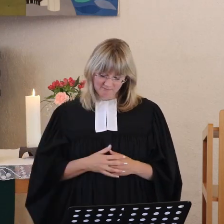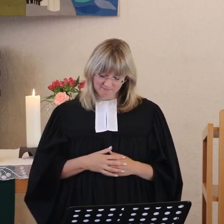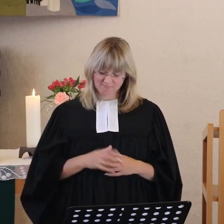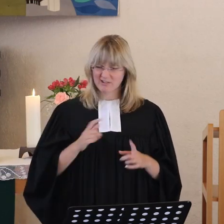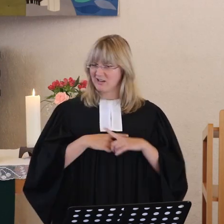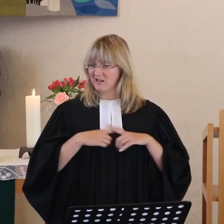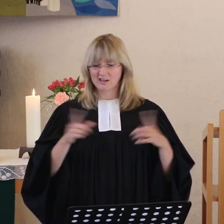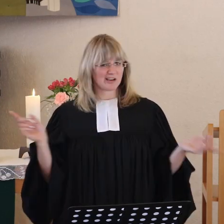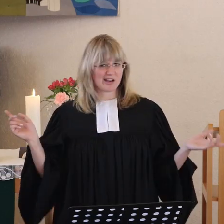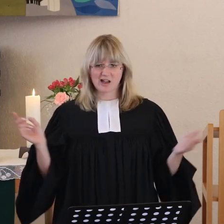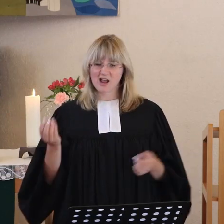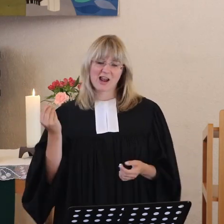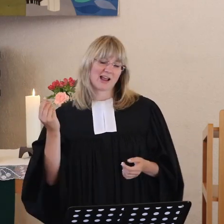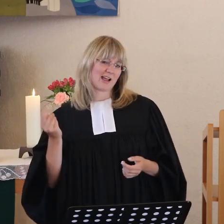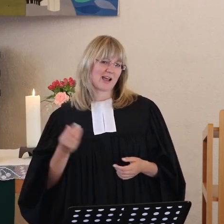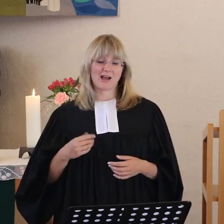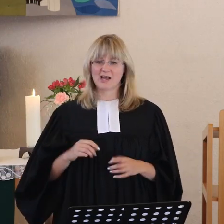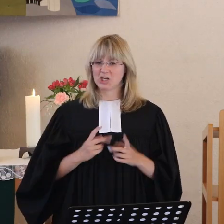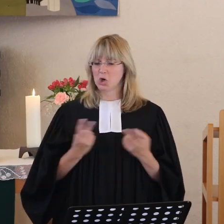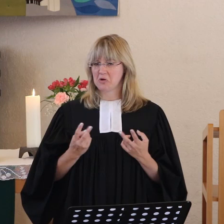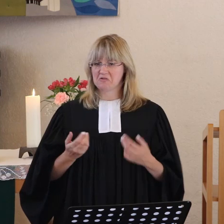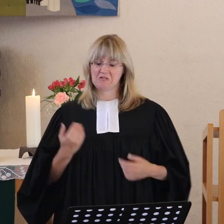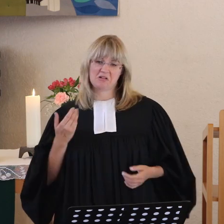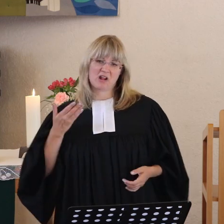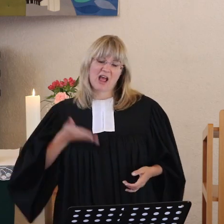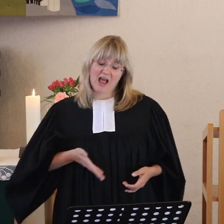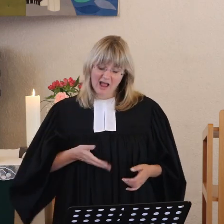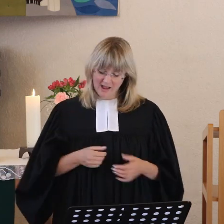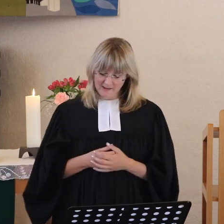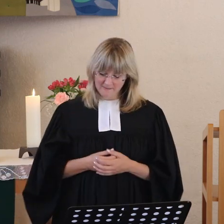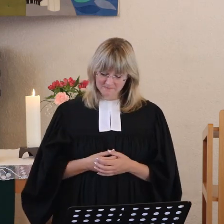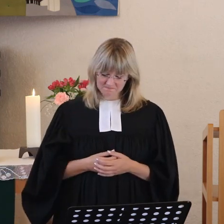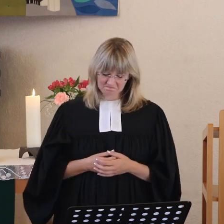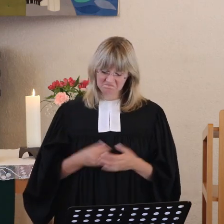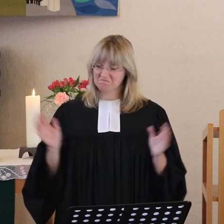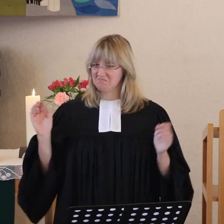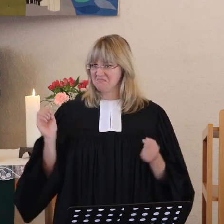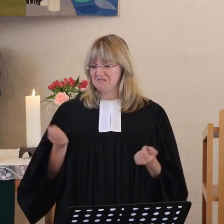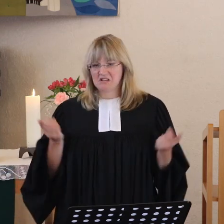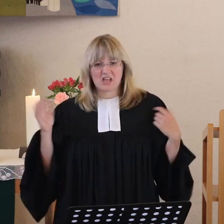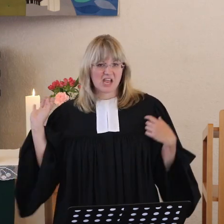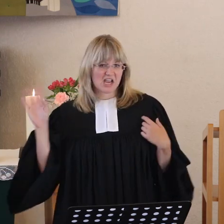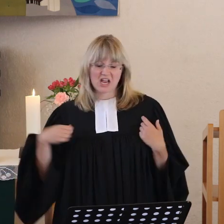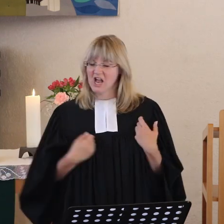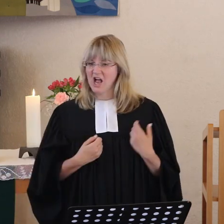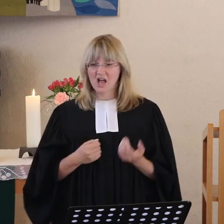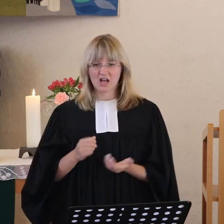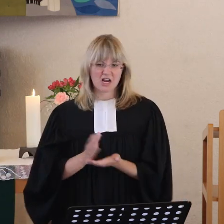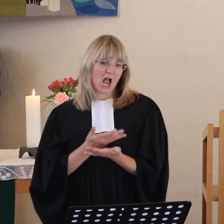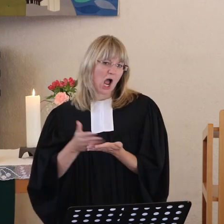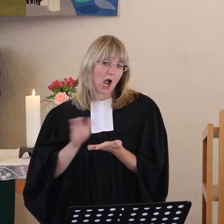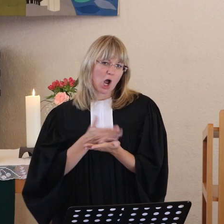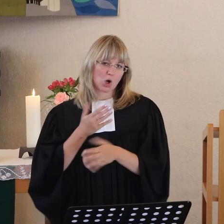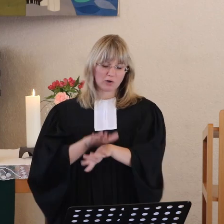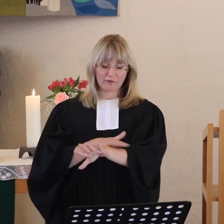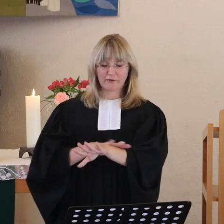sind. Egal welches Geschlecht, egal welche Hautfarbe, egal ob jung